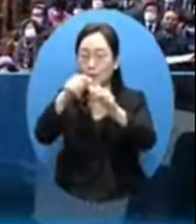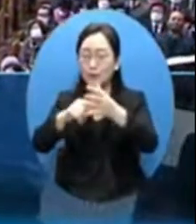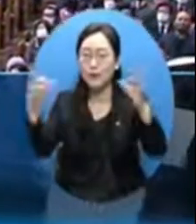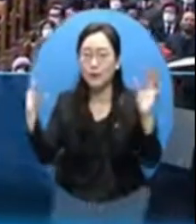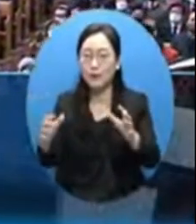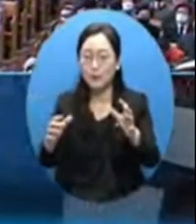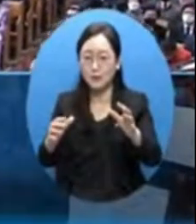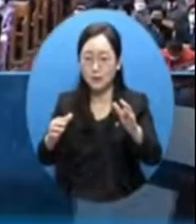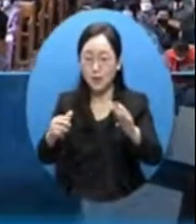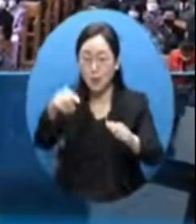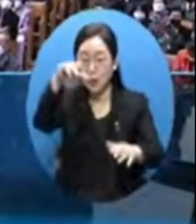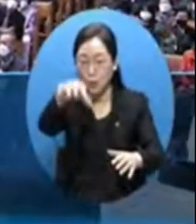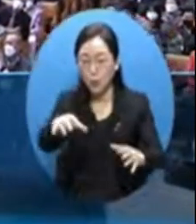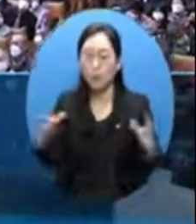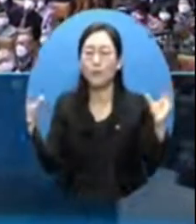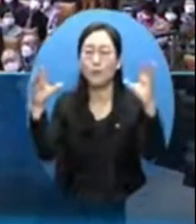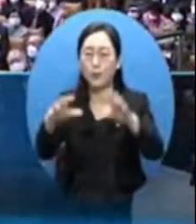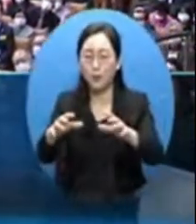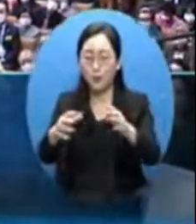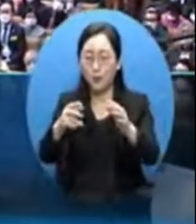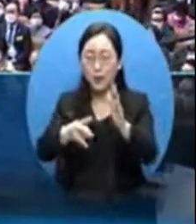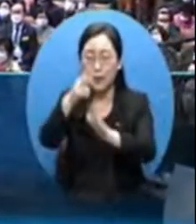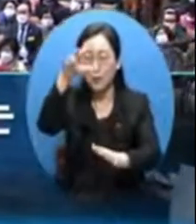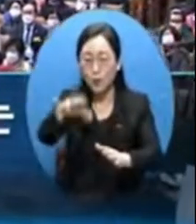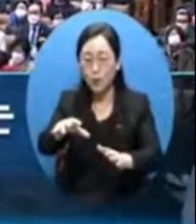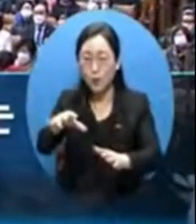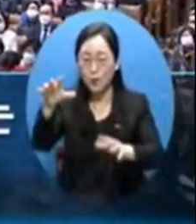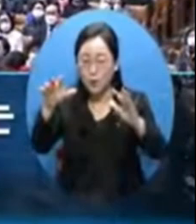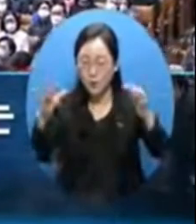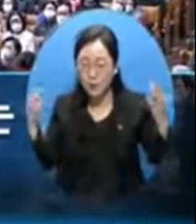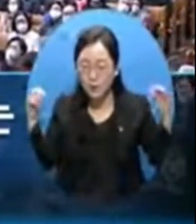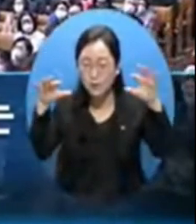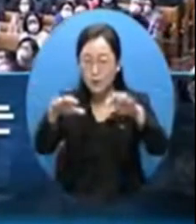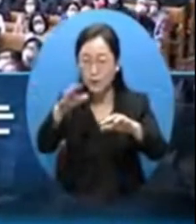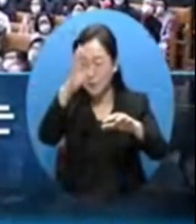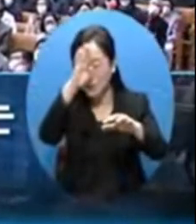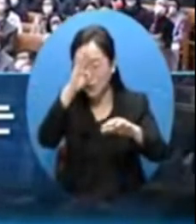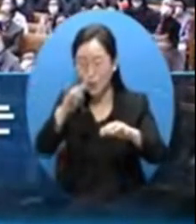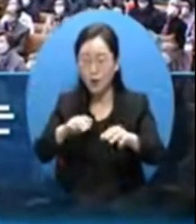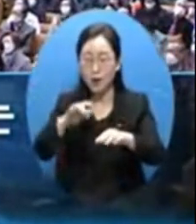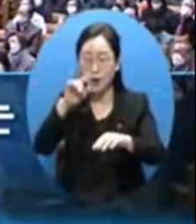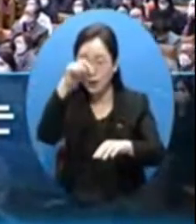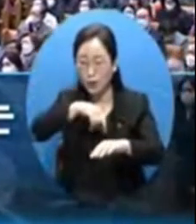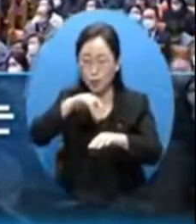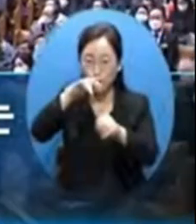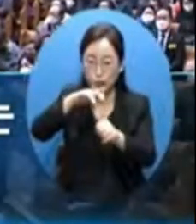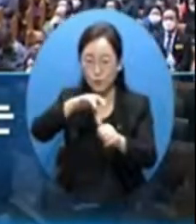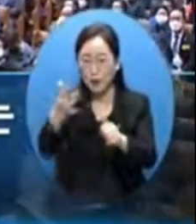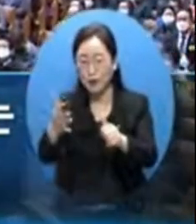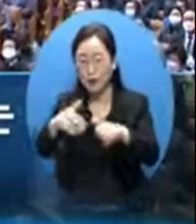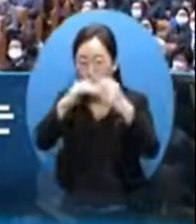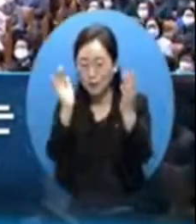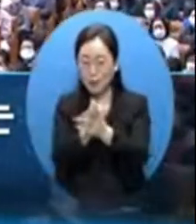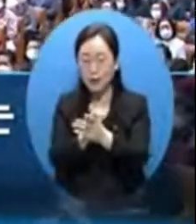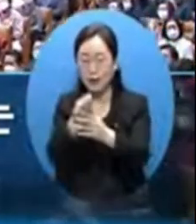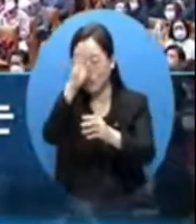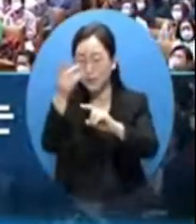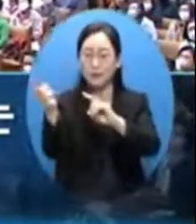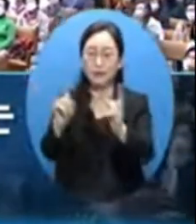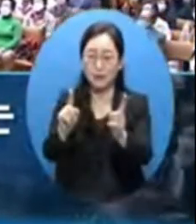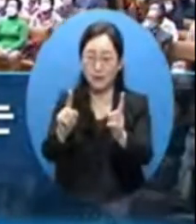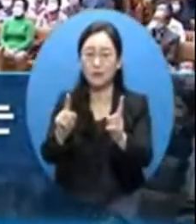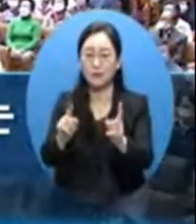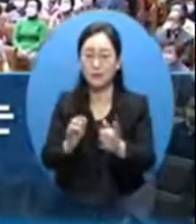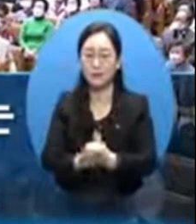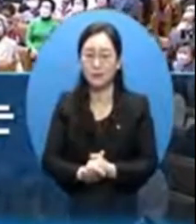행각에 모이고 예루살렘 부근에 수많은 사람들도 모여 병든 사람과 더러운 귀신에게 괴로움 받는 사람을 데리고 와서 다 나음을